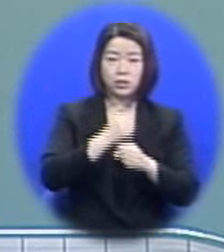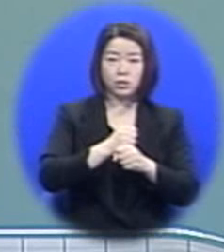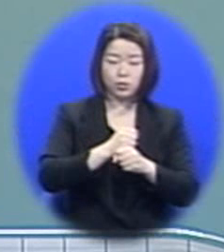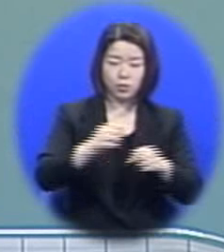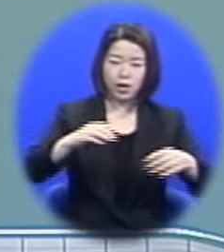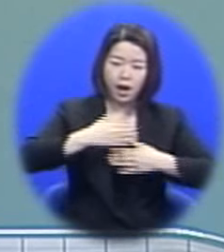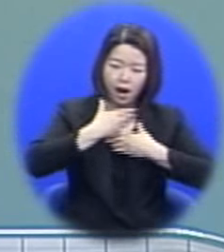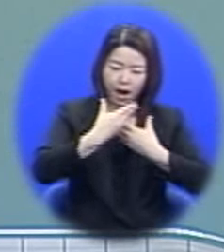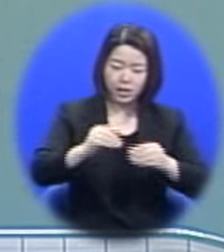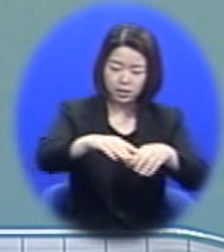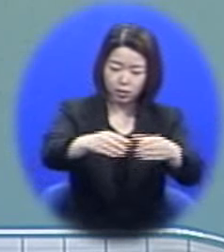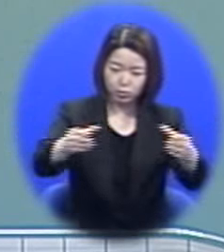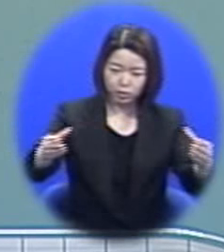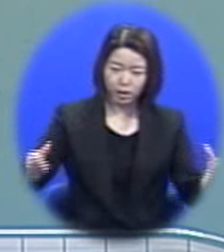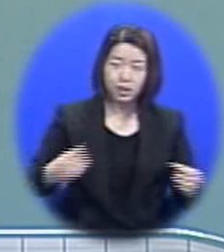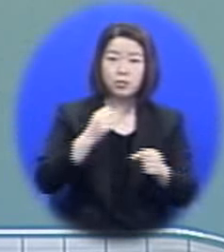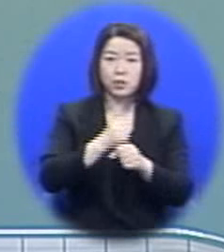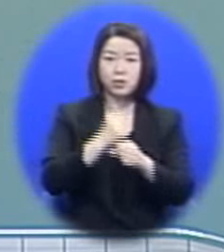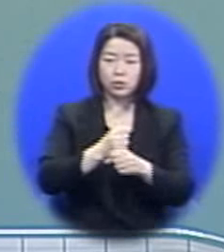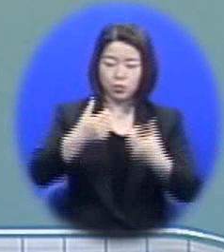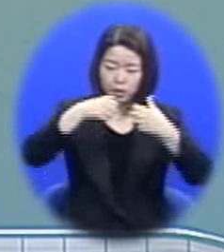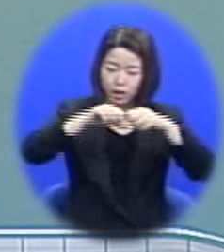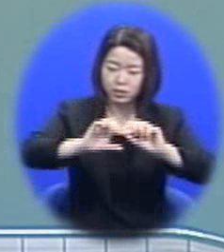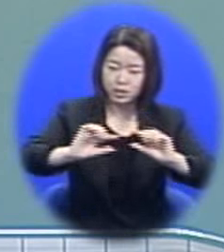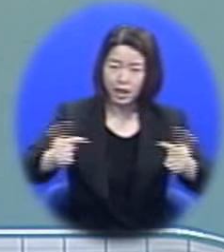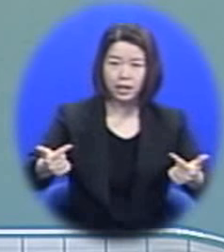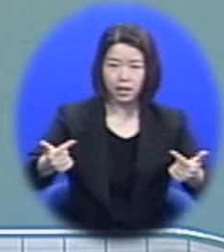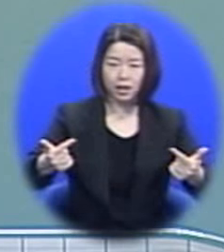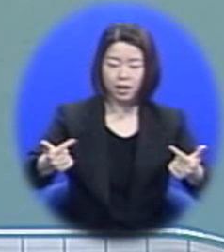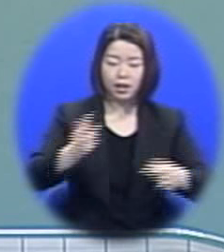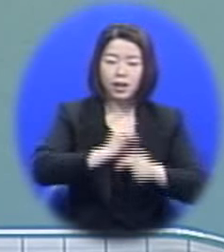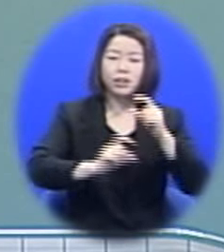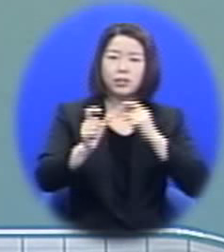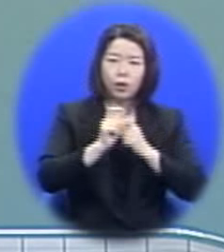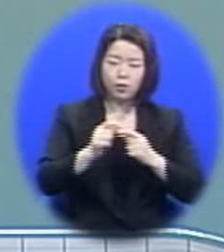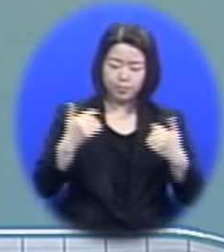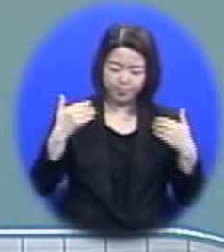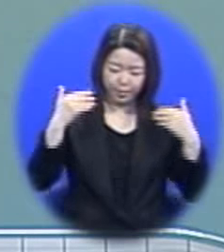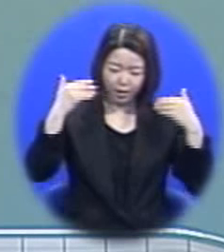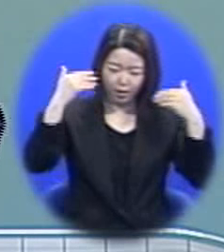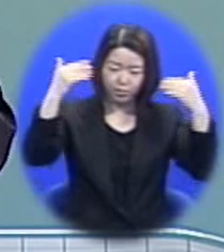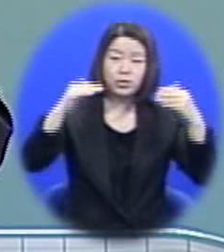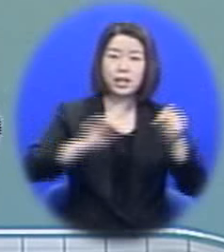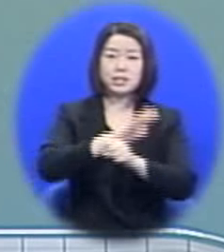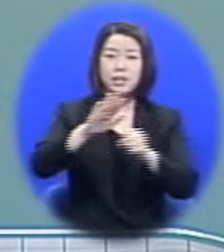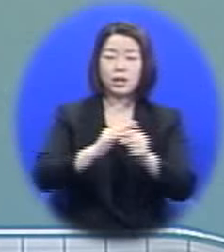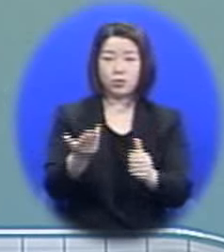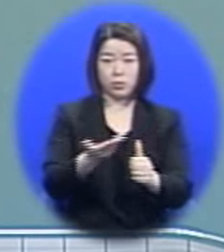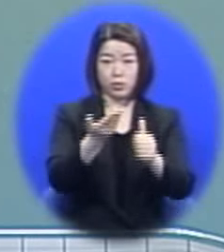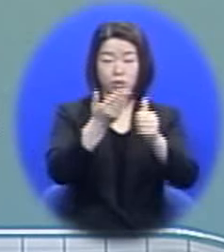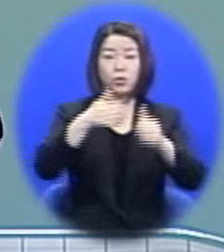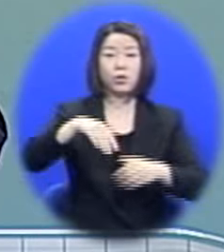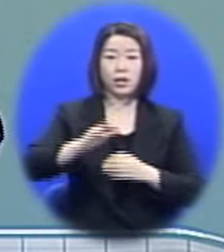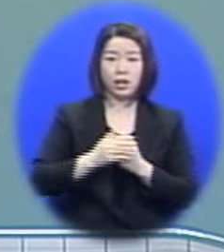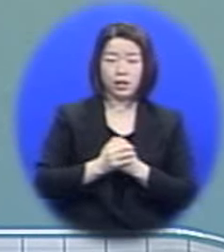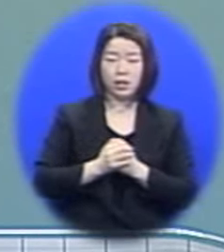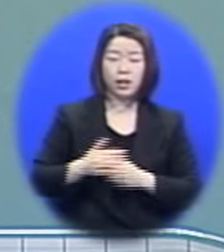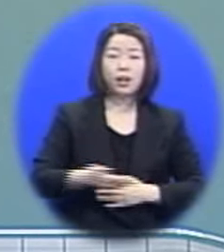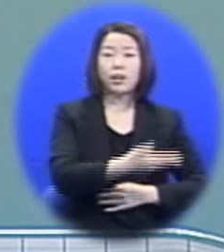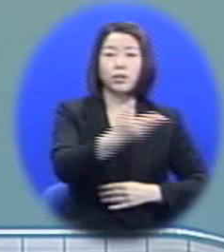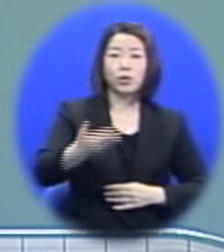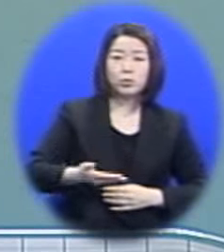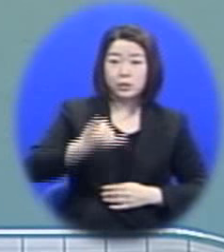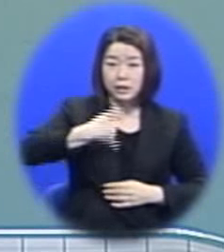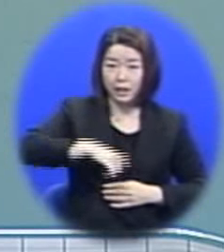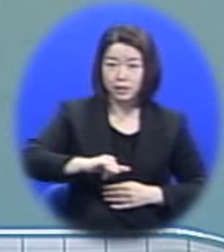않게 만드시고 그리고 정말 성숙한 사랑으로 키워 가시는 거라니까. 여러분 여러분의 자녀들을